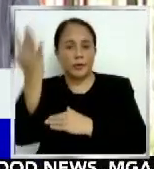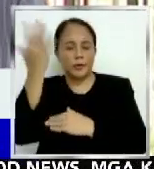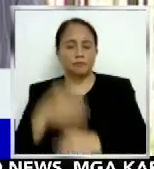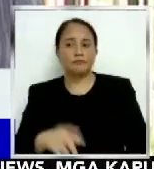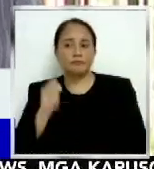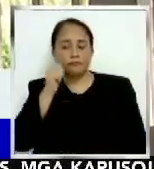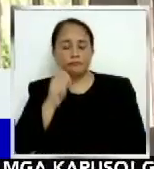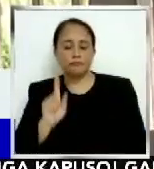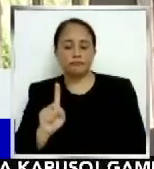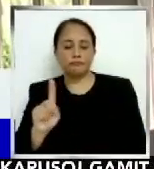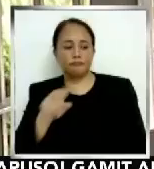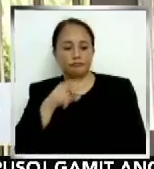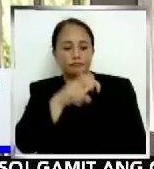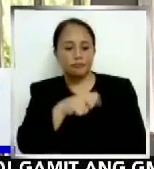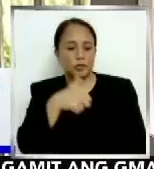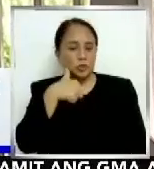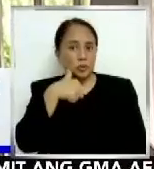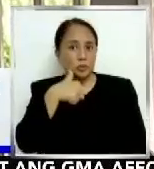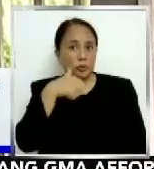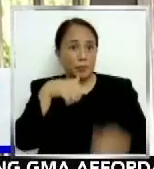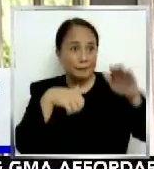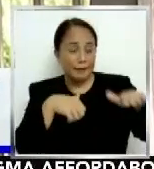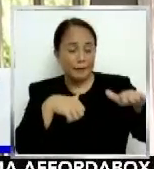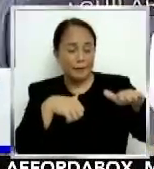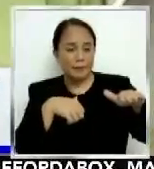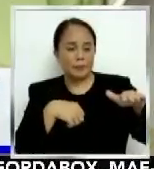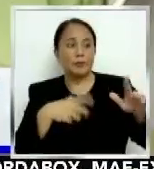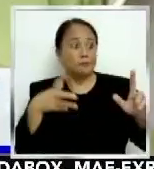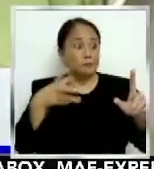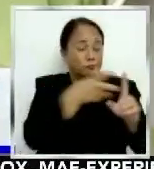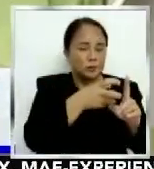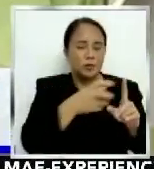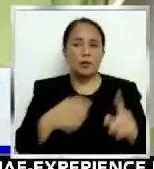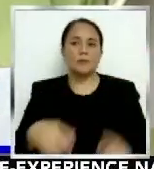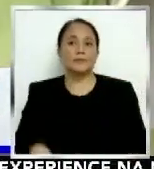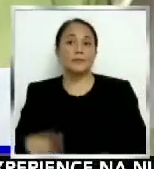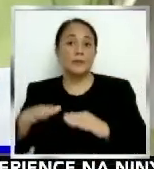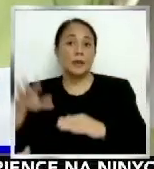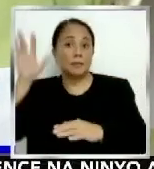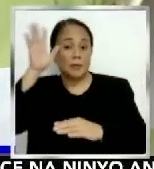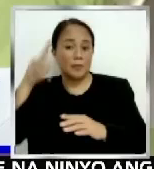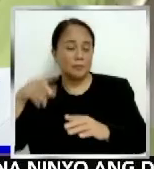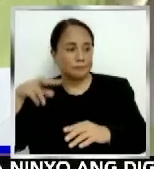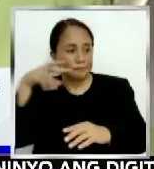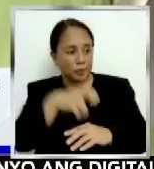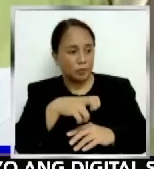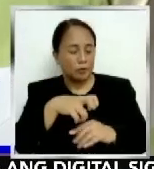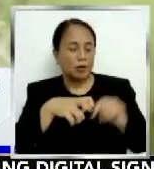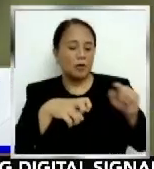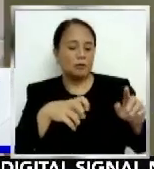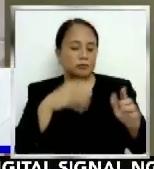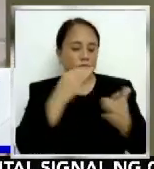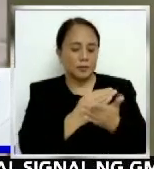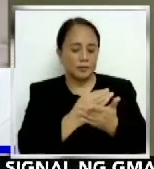nakahiga, hinihila niya. Naabutan siya ng stepfather nitong bata. Napigilan daw ito ng amay ng bata. Agad namang dinala sa